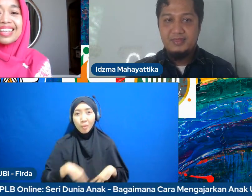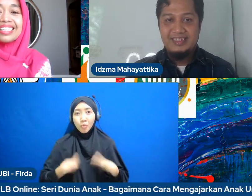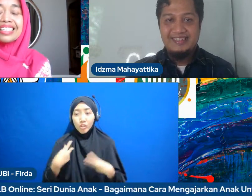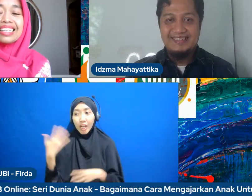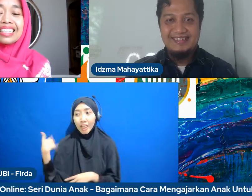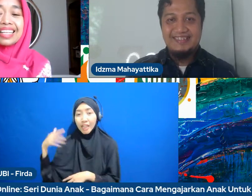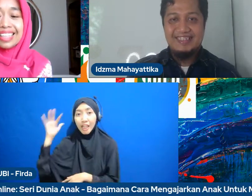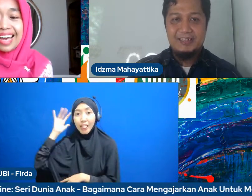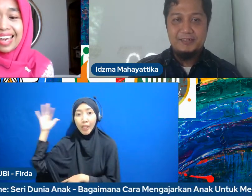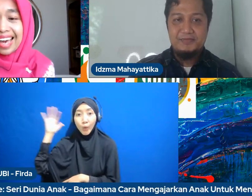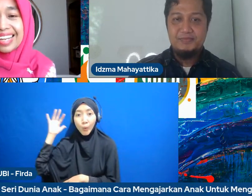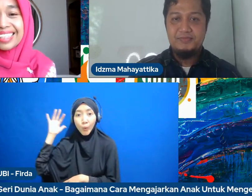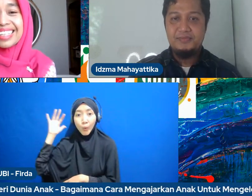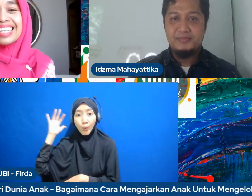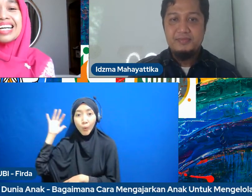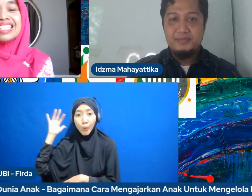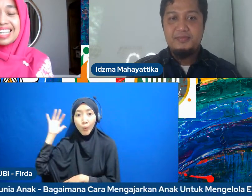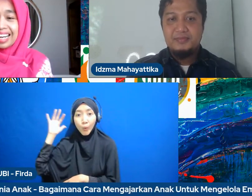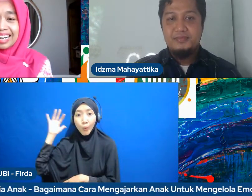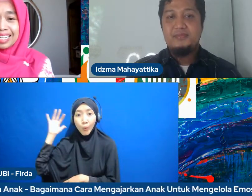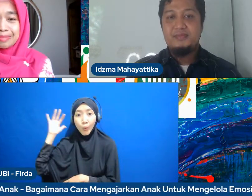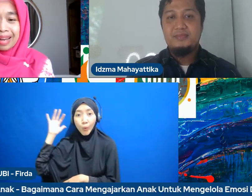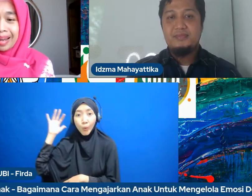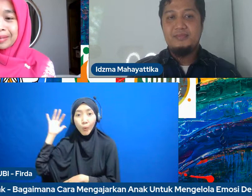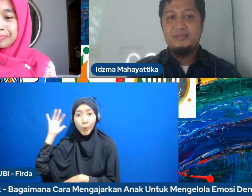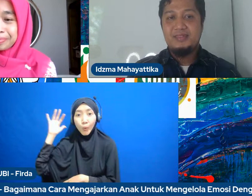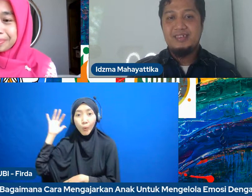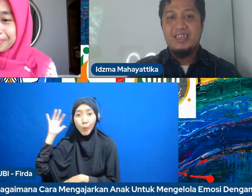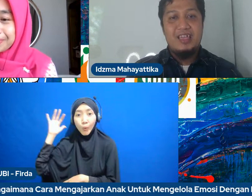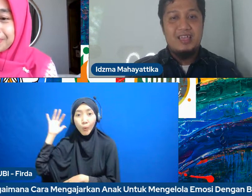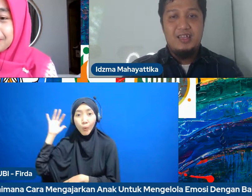dari Kak Tia ya. Silakan Kak Isma.